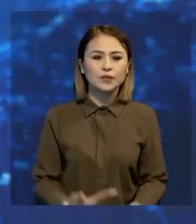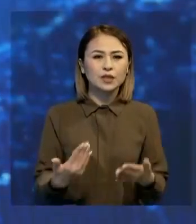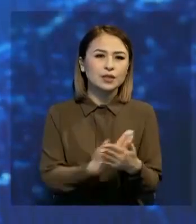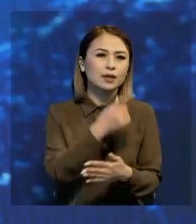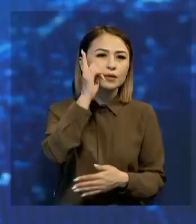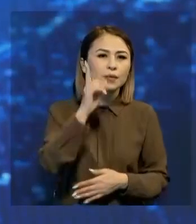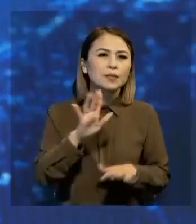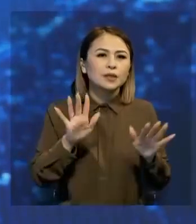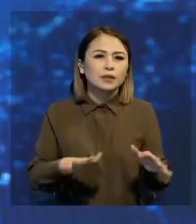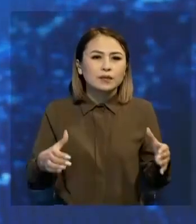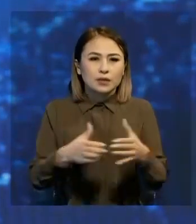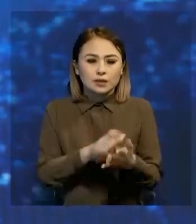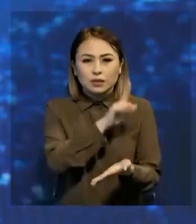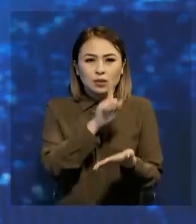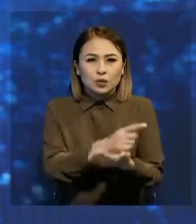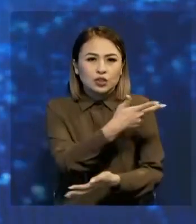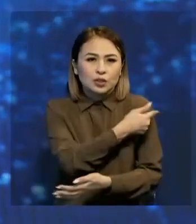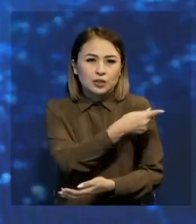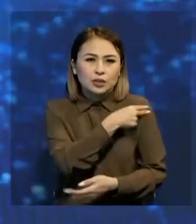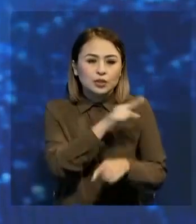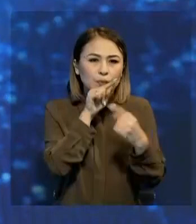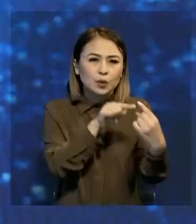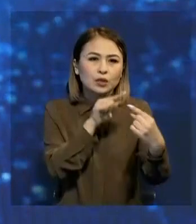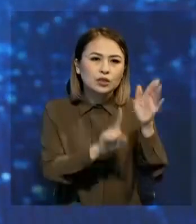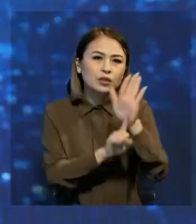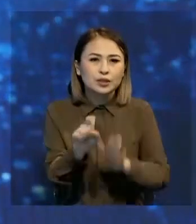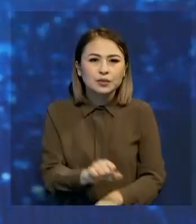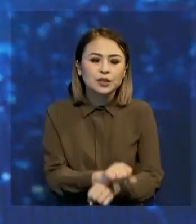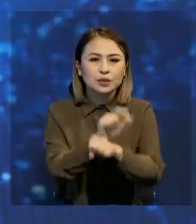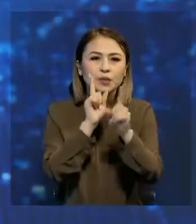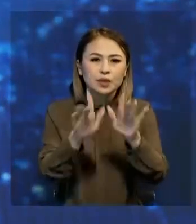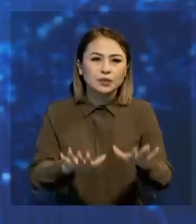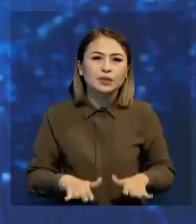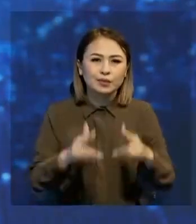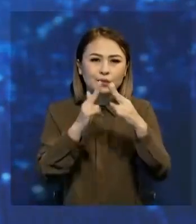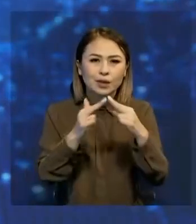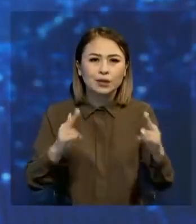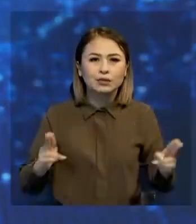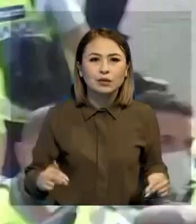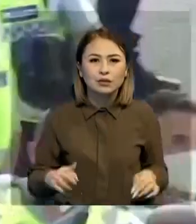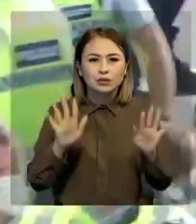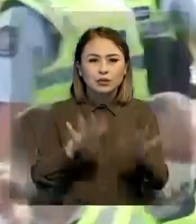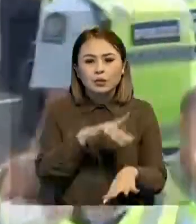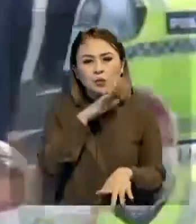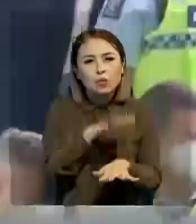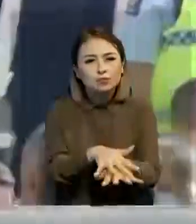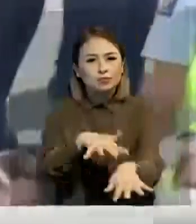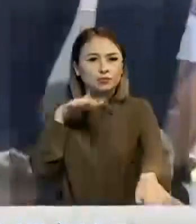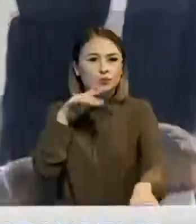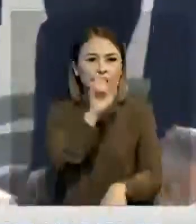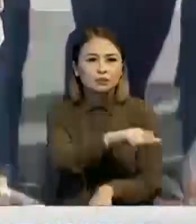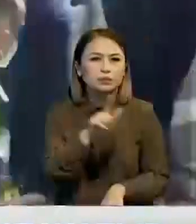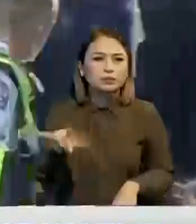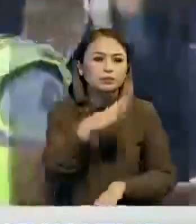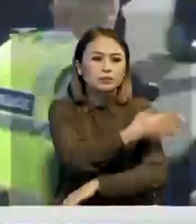Жаңа Зеландияда міндетті вакциналауға қарсы шеру әлі де жалғасып жатыр. Парламент ғимаратының алдына 100-ден аса адам